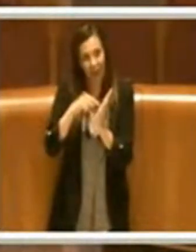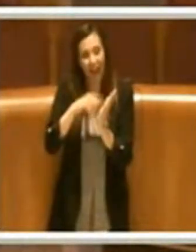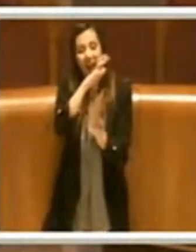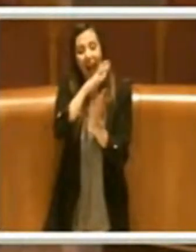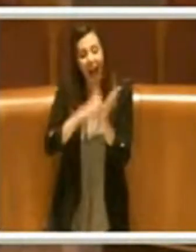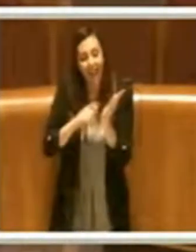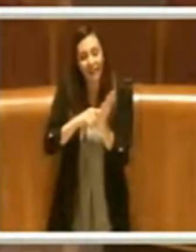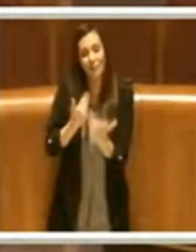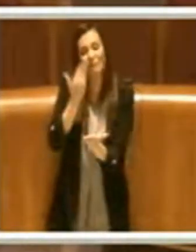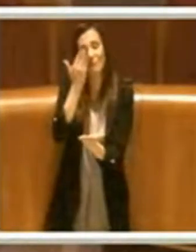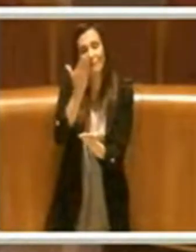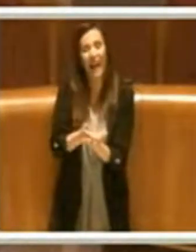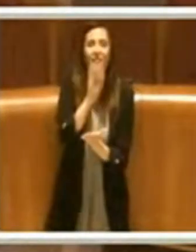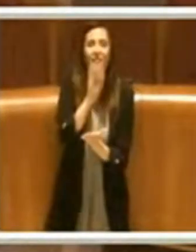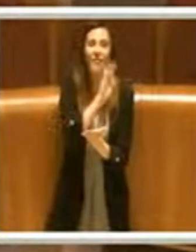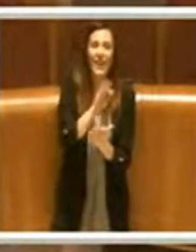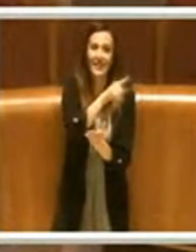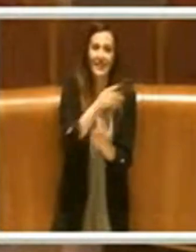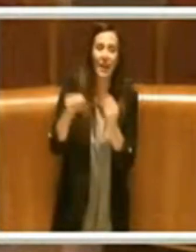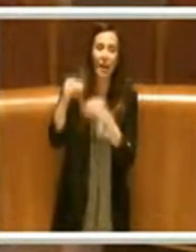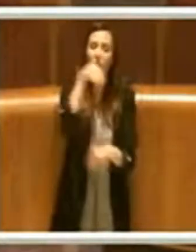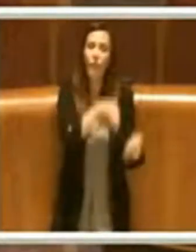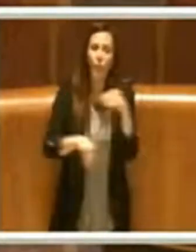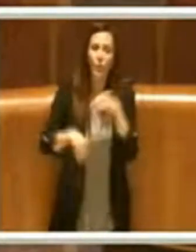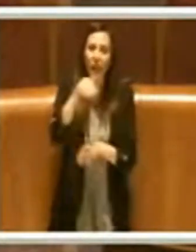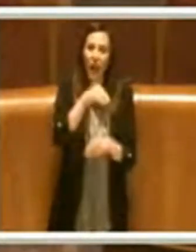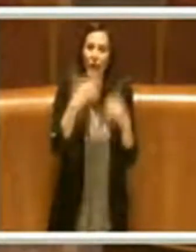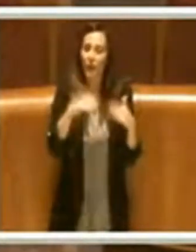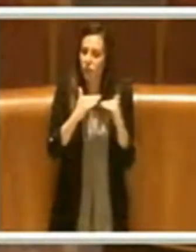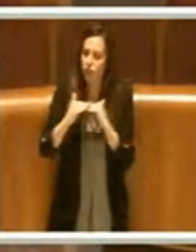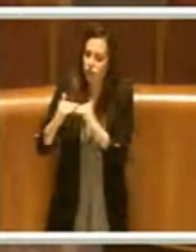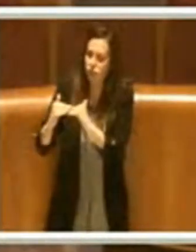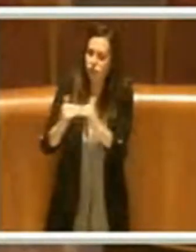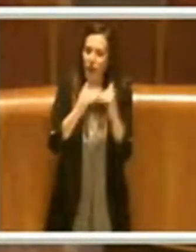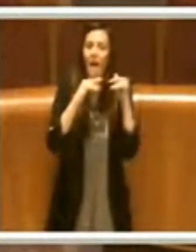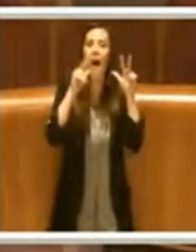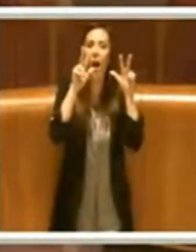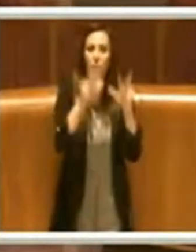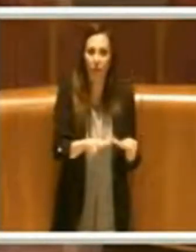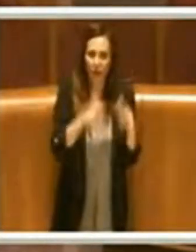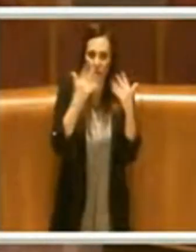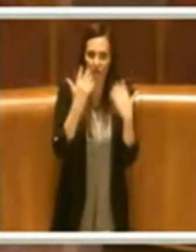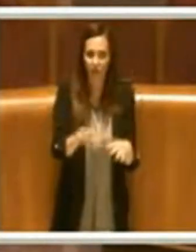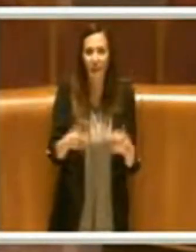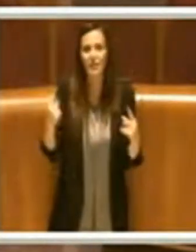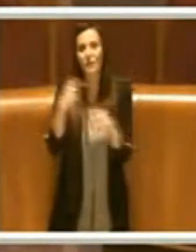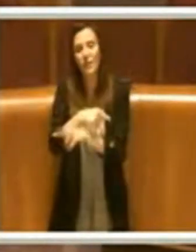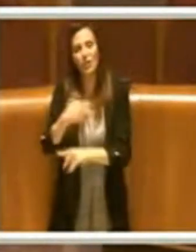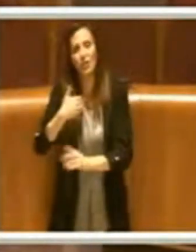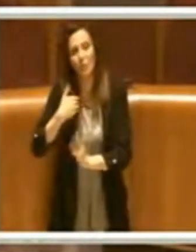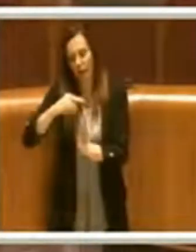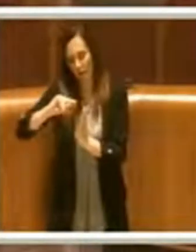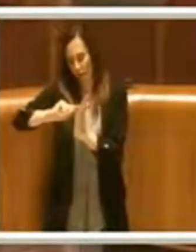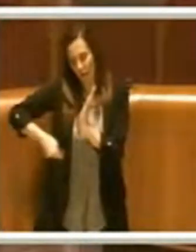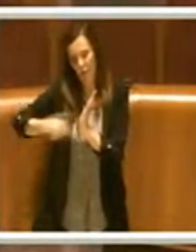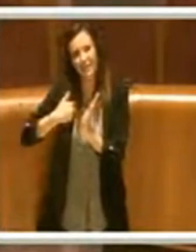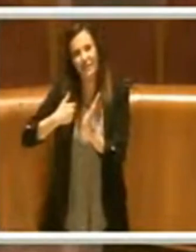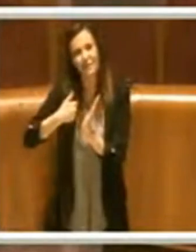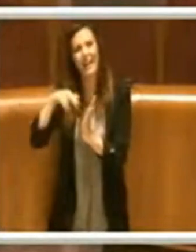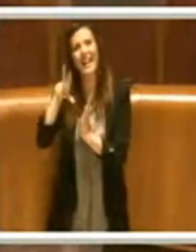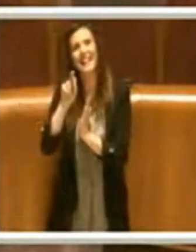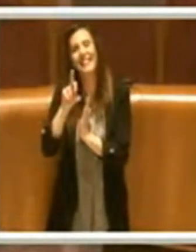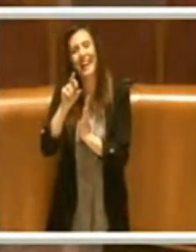L'atto presentato da Fassina è stato votato all'unanimità e quindi approvato all'unanimità, quello a mia prima firma, con 30